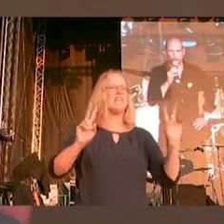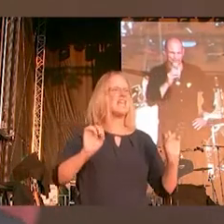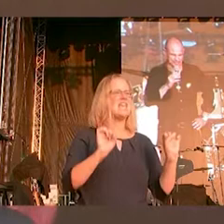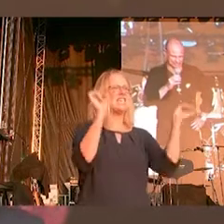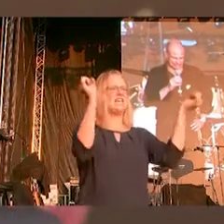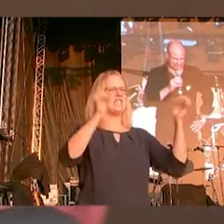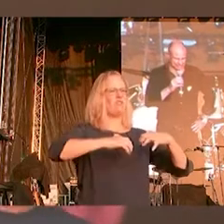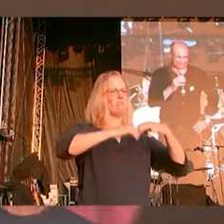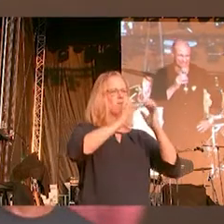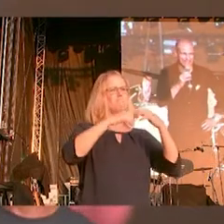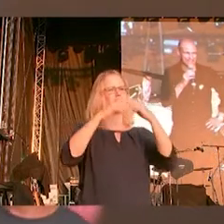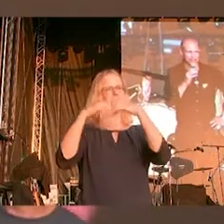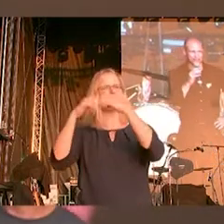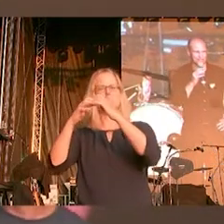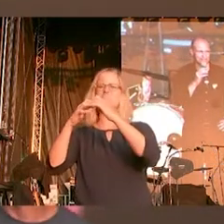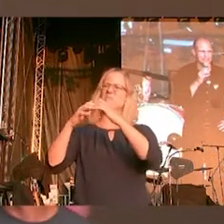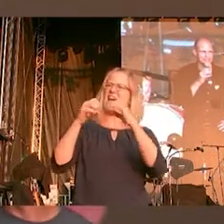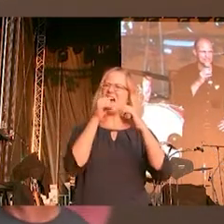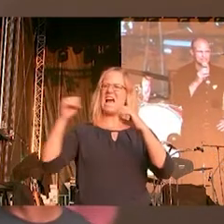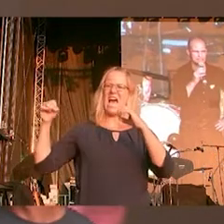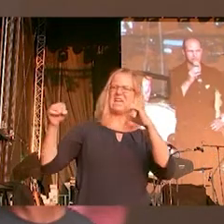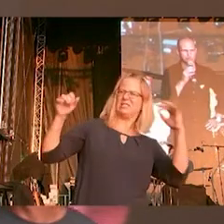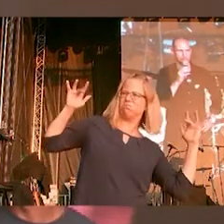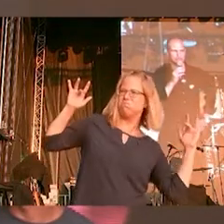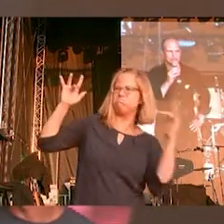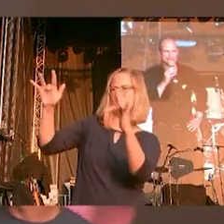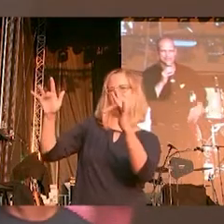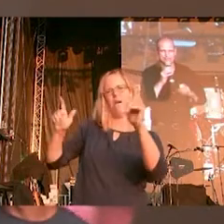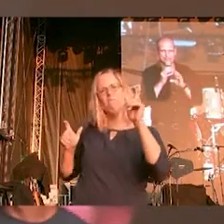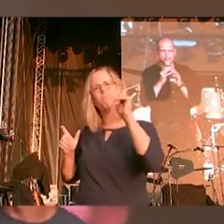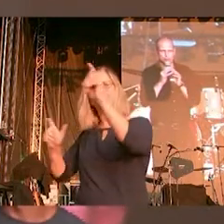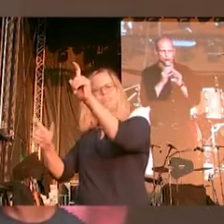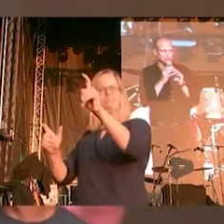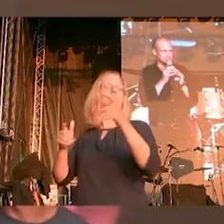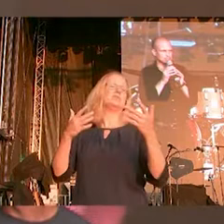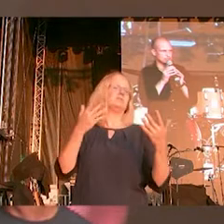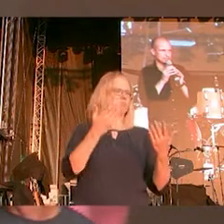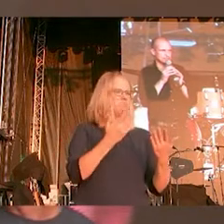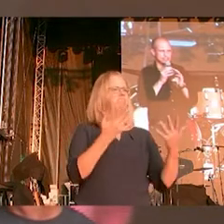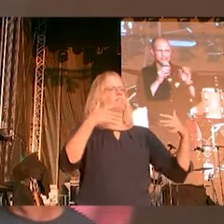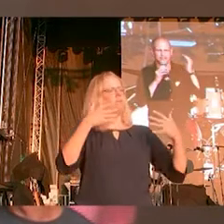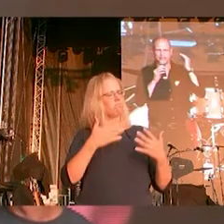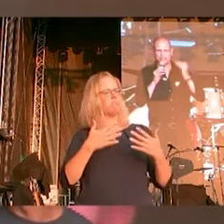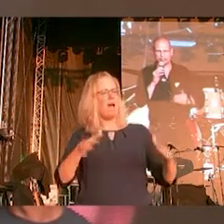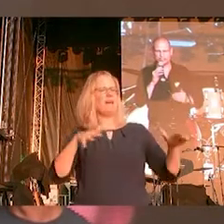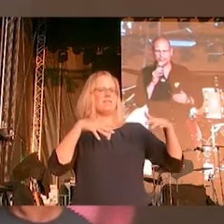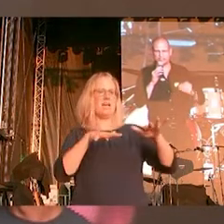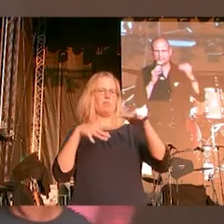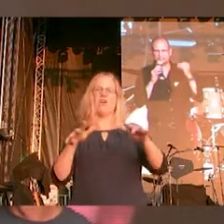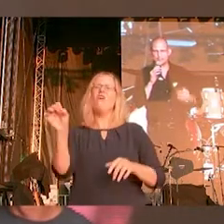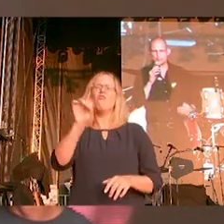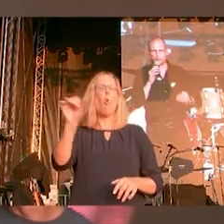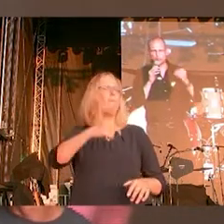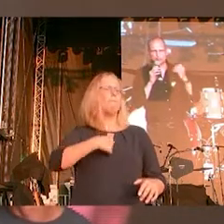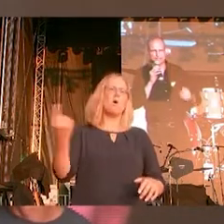um gegen den Rechtsruck, gegen Rechtsextremismus und dergleichen zu demonstrieren. Warum stehe ich hier?